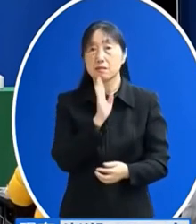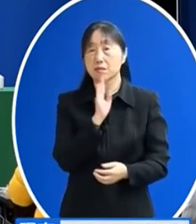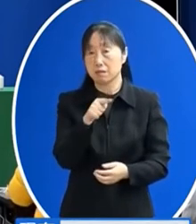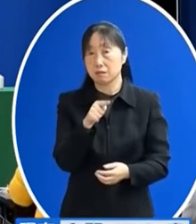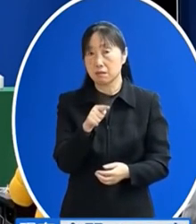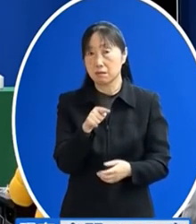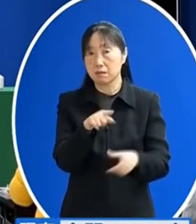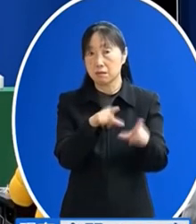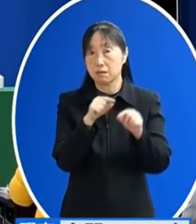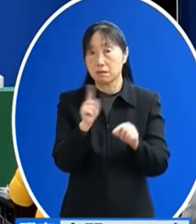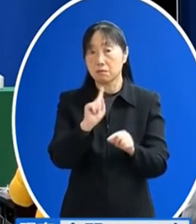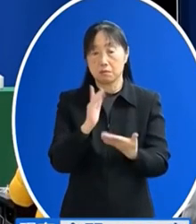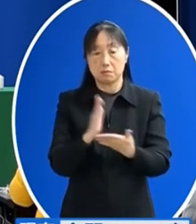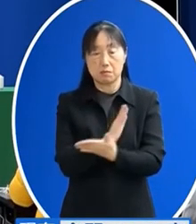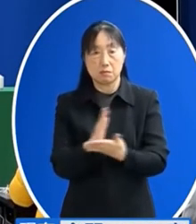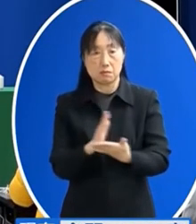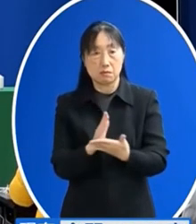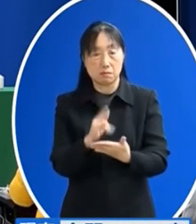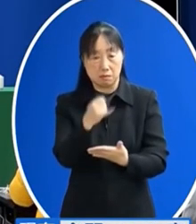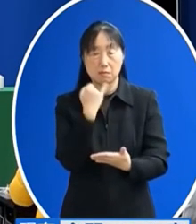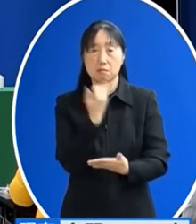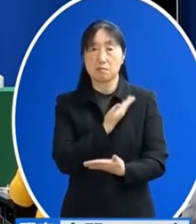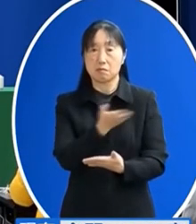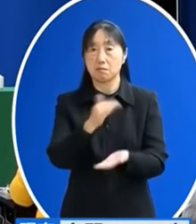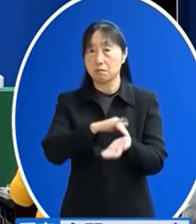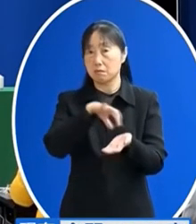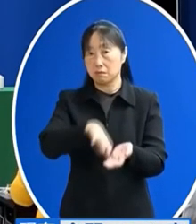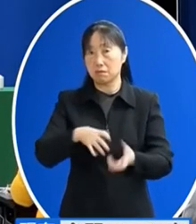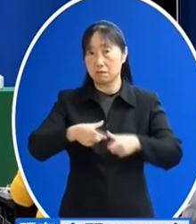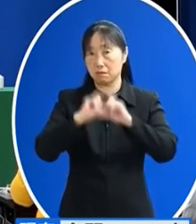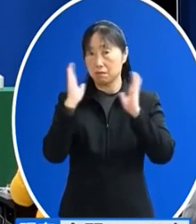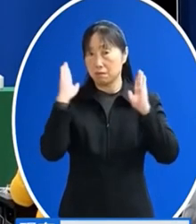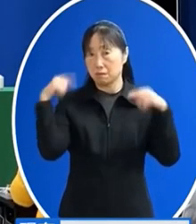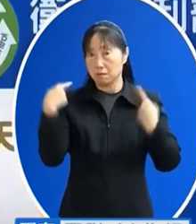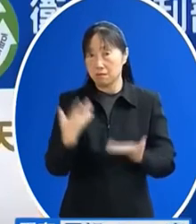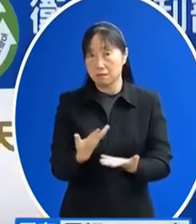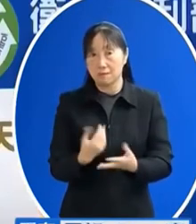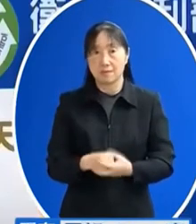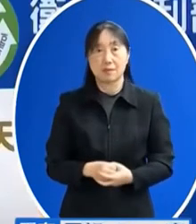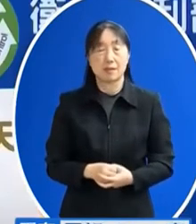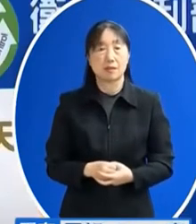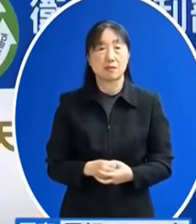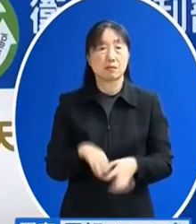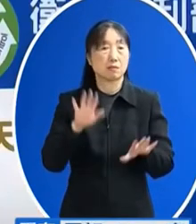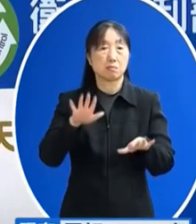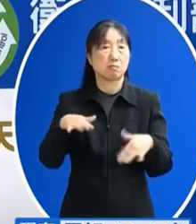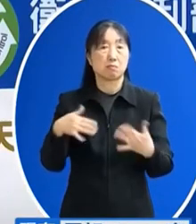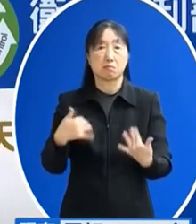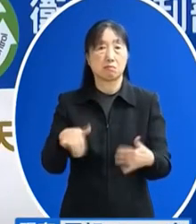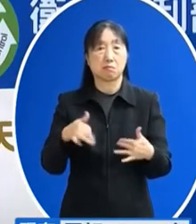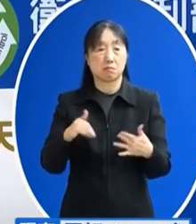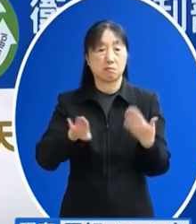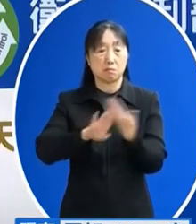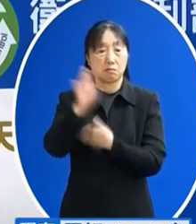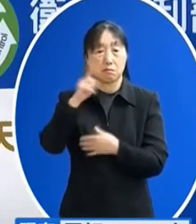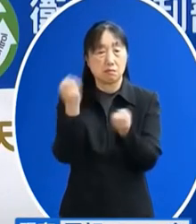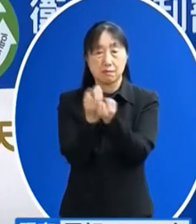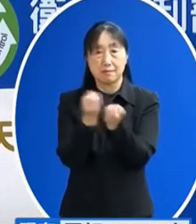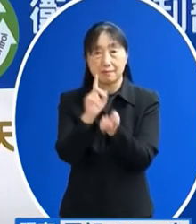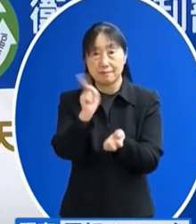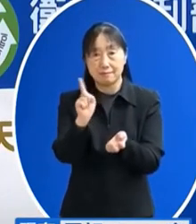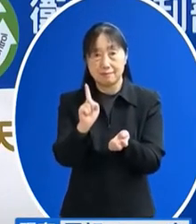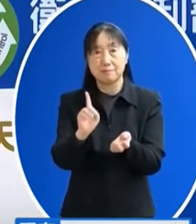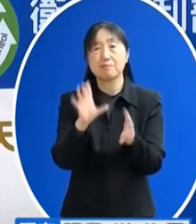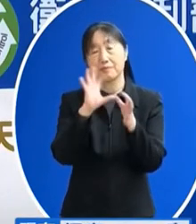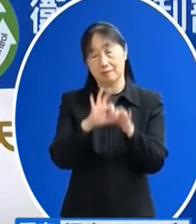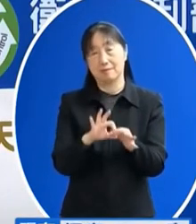的结果，怎么去判定可以让布桃恢复正常的运作？ 没有，一切都没有其他情况，那当然就是会